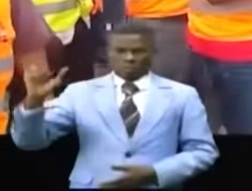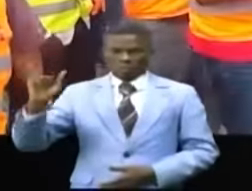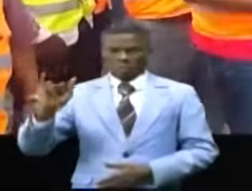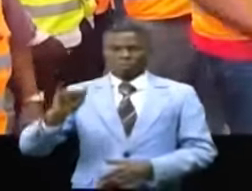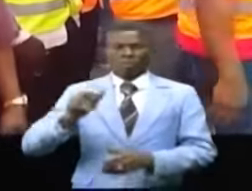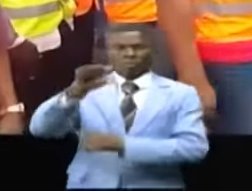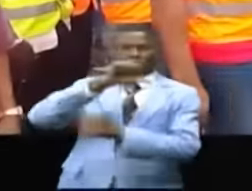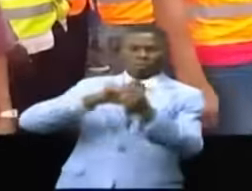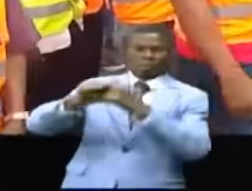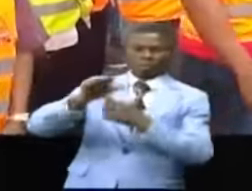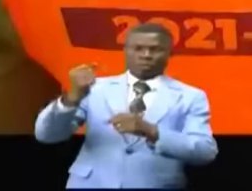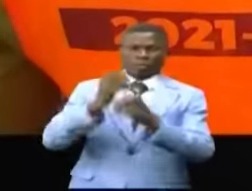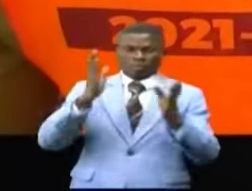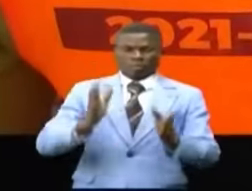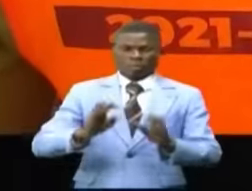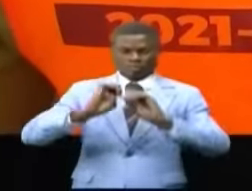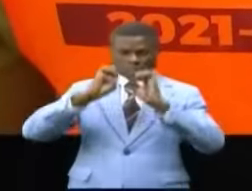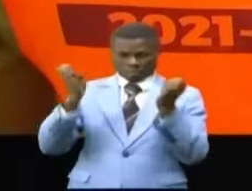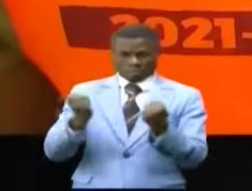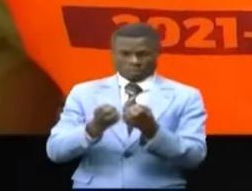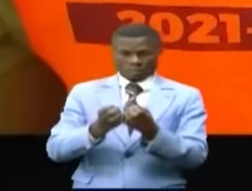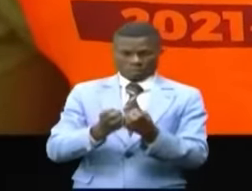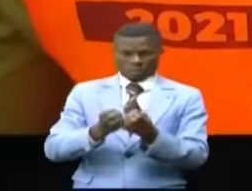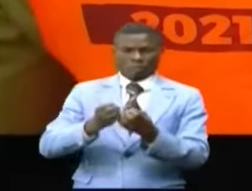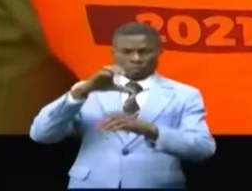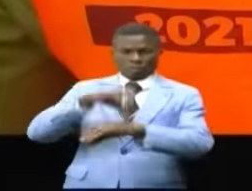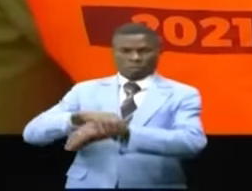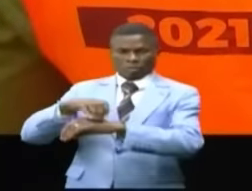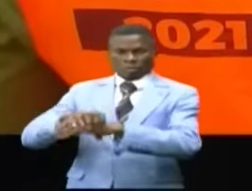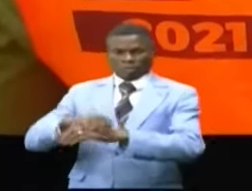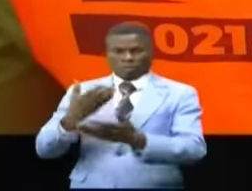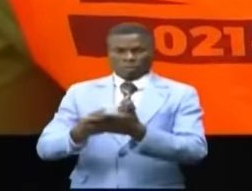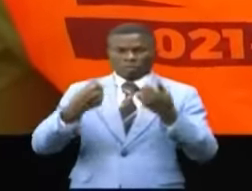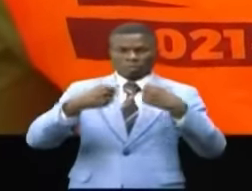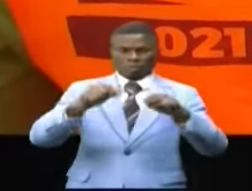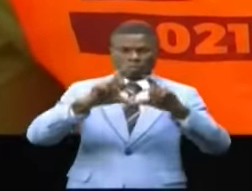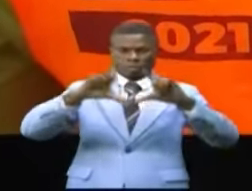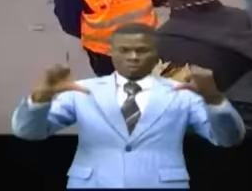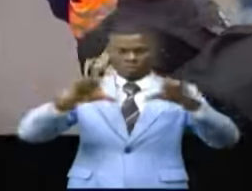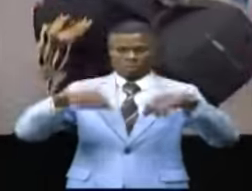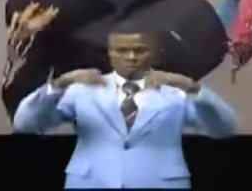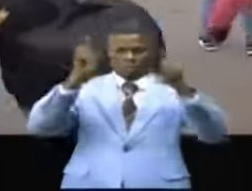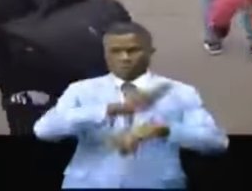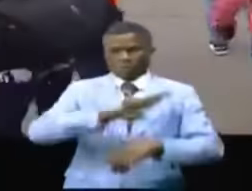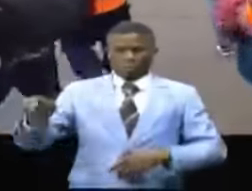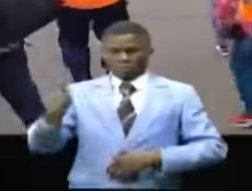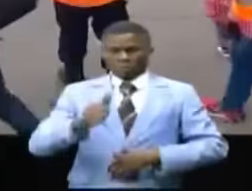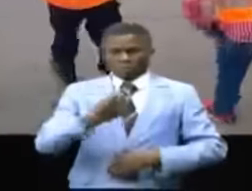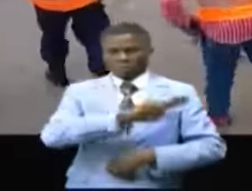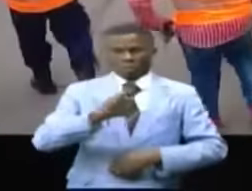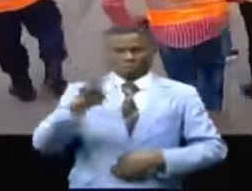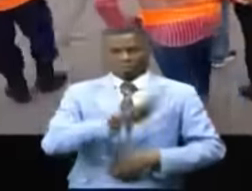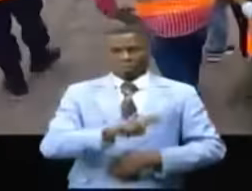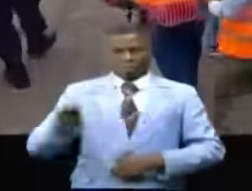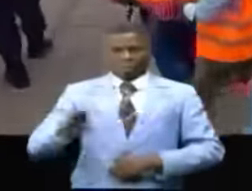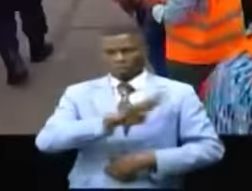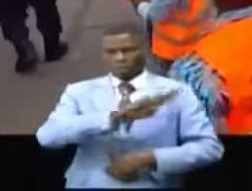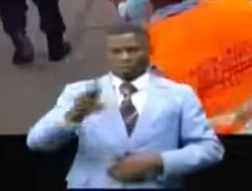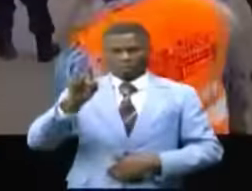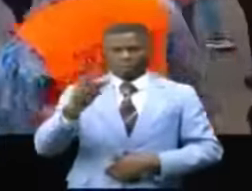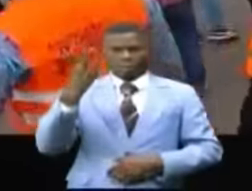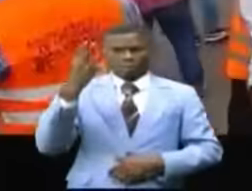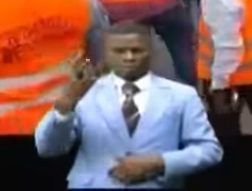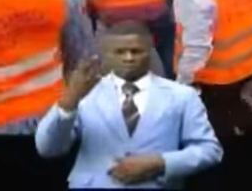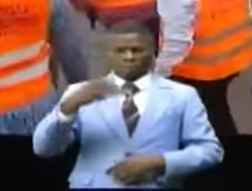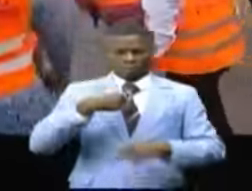agents et cadres constituant l'équipe du recouvrement forcé de la vente des vignettes exercice 2021, 2022 et 2023,